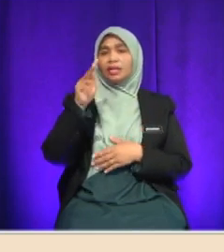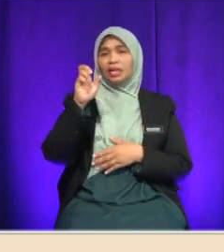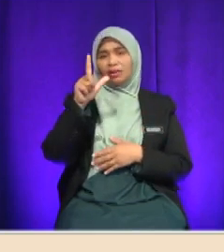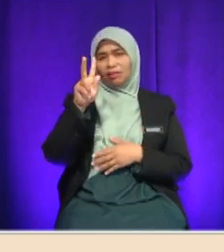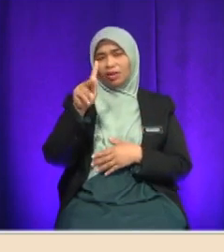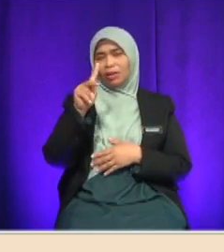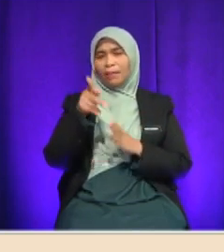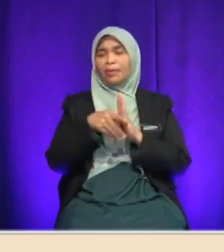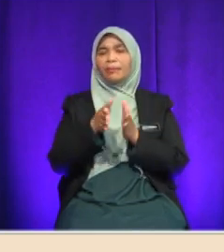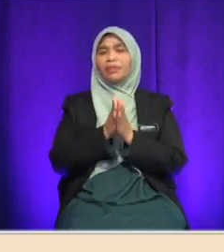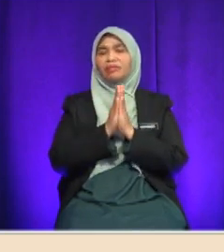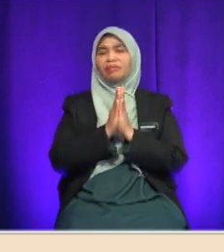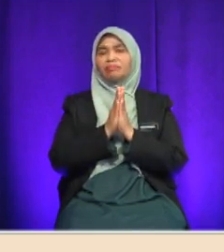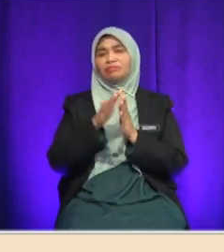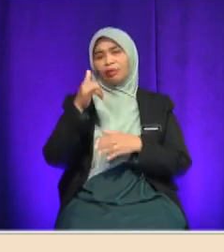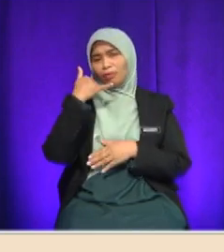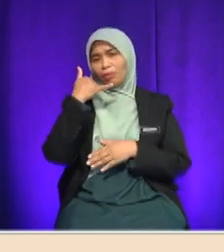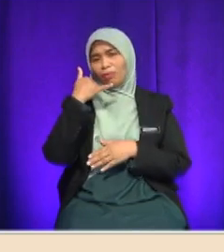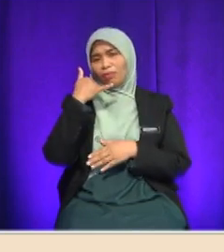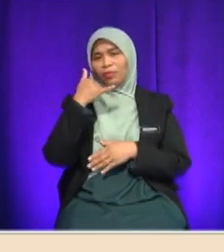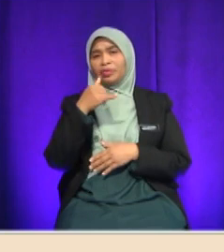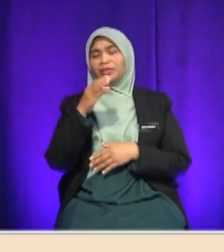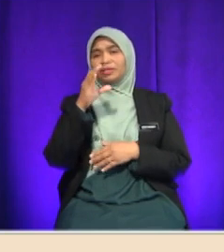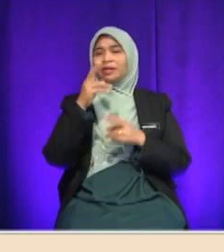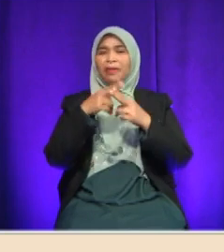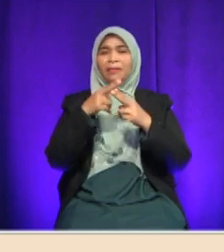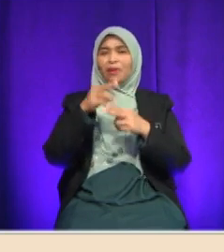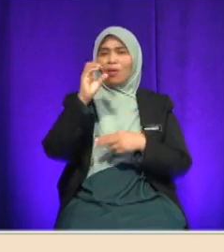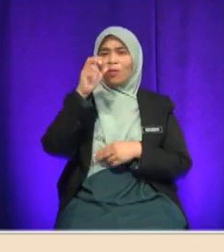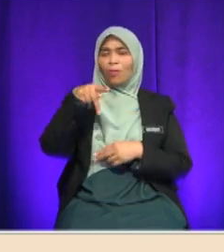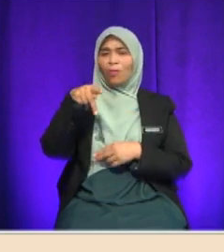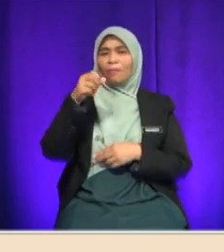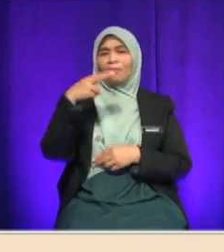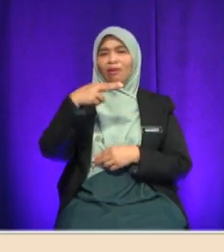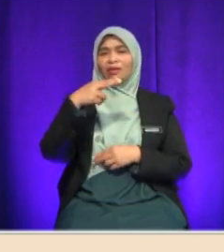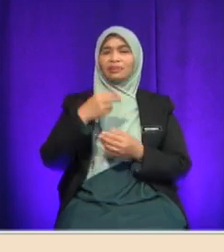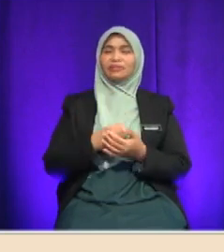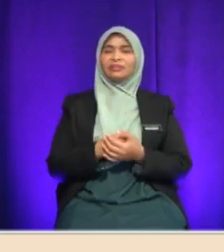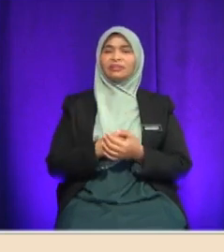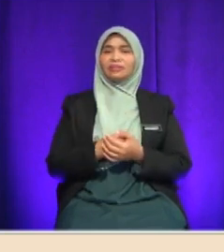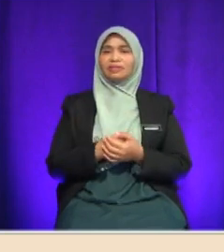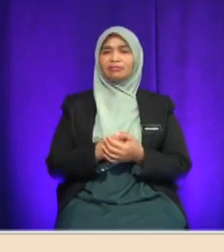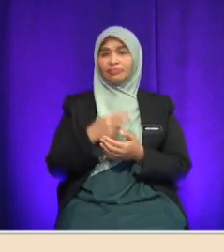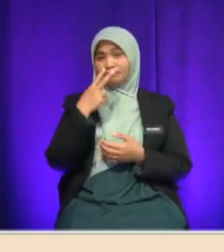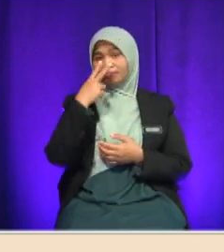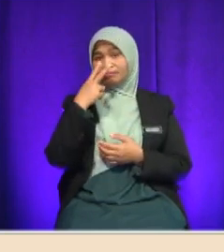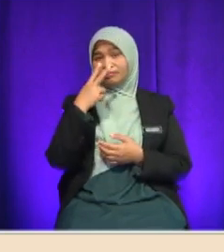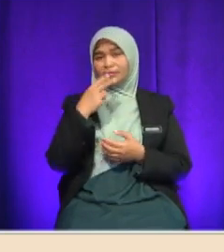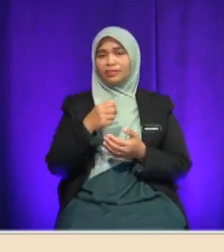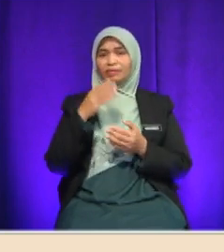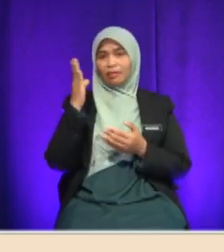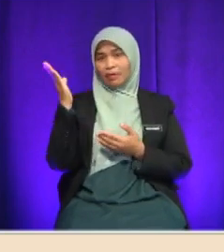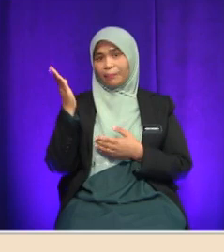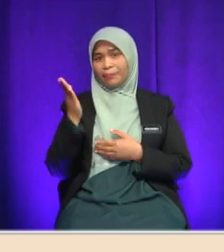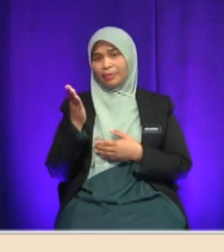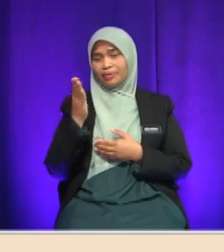telefon bimbit jenama opah. Okey. Kalau kita lihat anak panah dia berlaku di dalam pergerakan